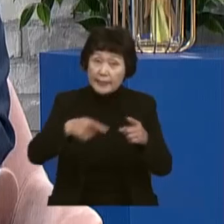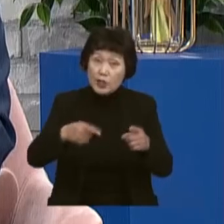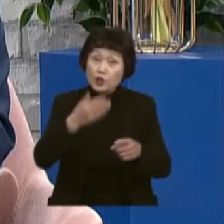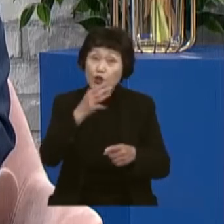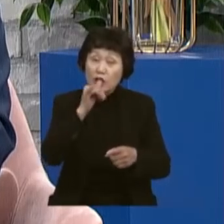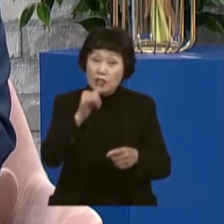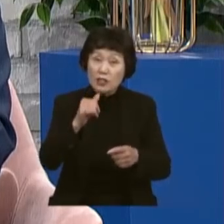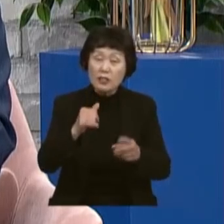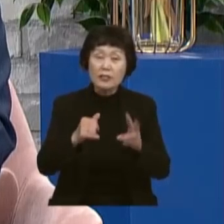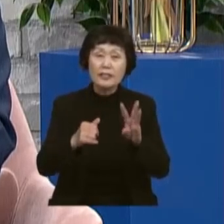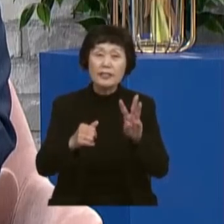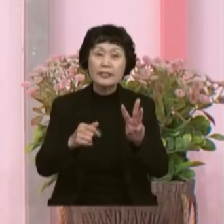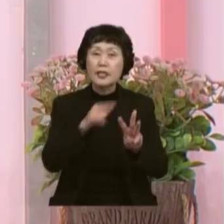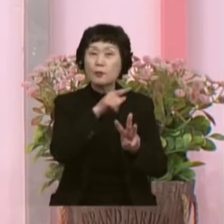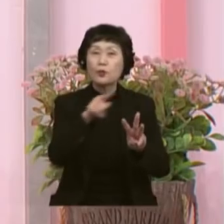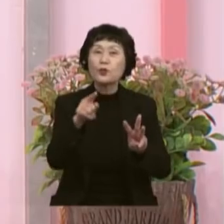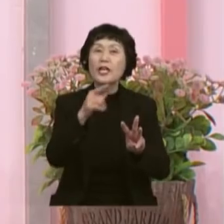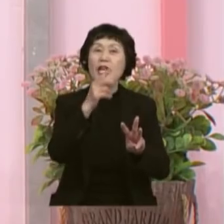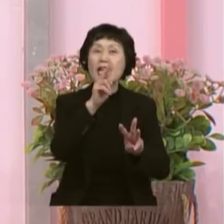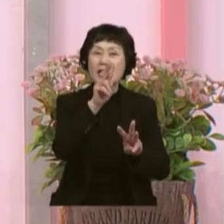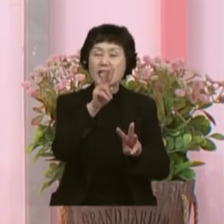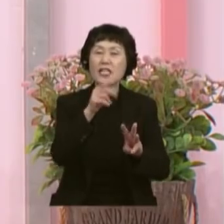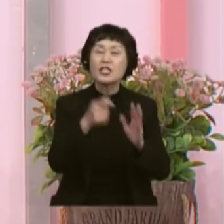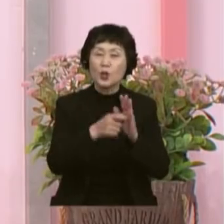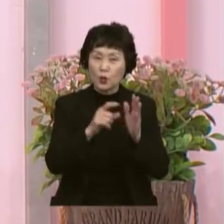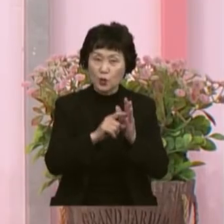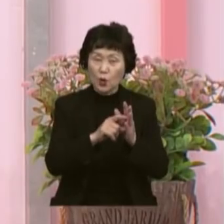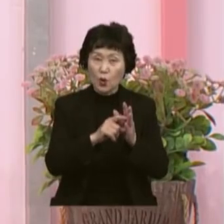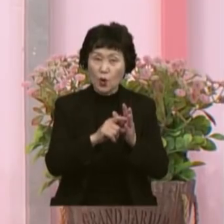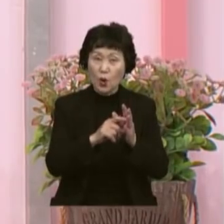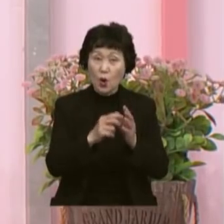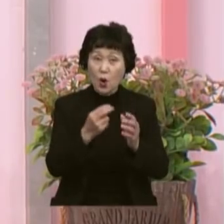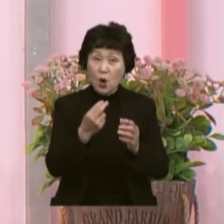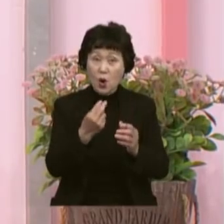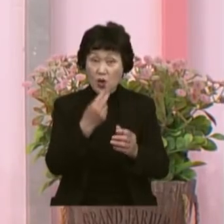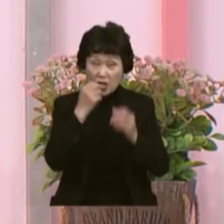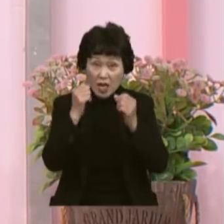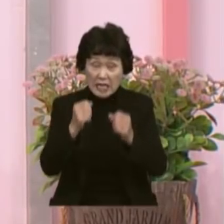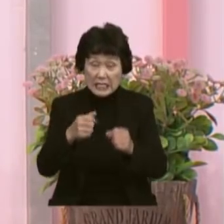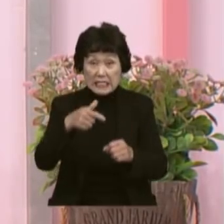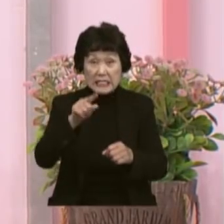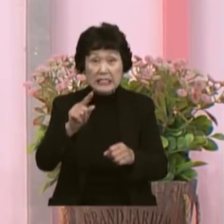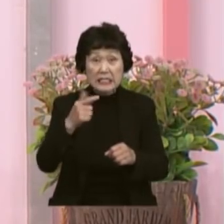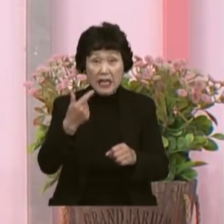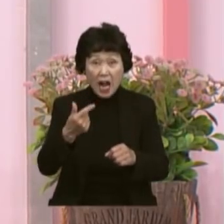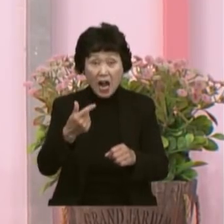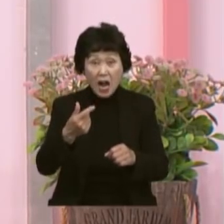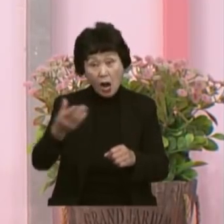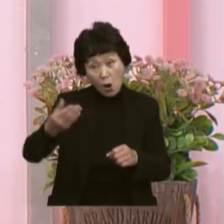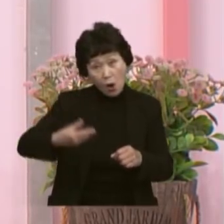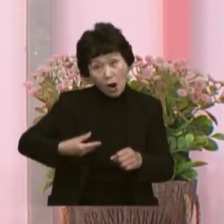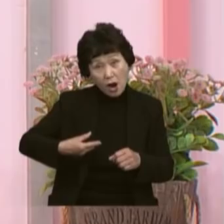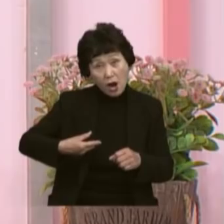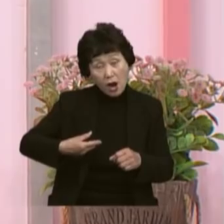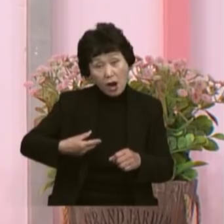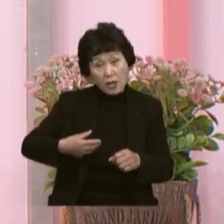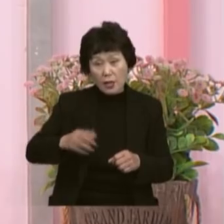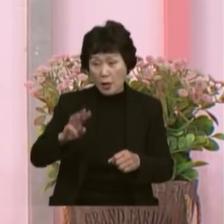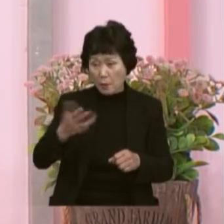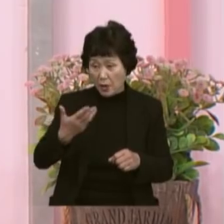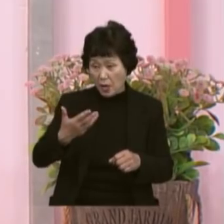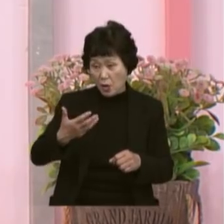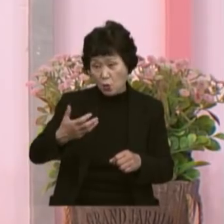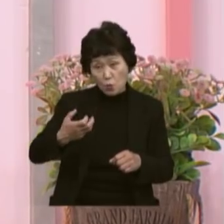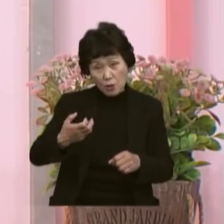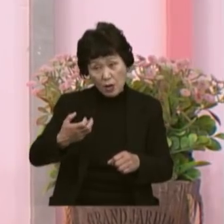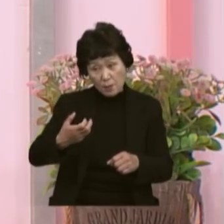있대요. 3분의 1은 생간은, 생간 이식이라는 기술은. 근데 생간 이식은 3분의 1은 잘라주면 나는 8-900g을 받는데